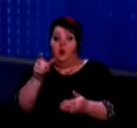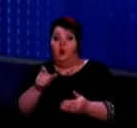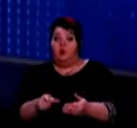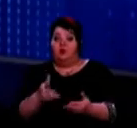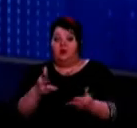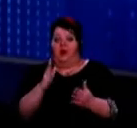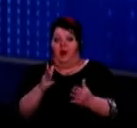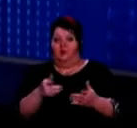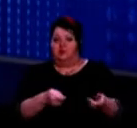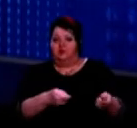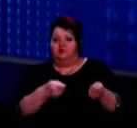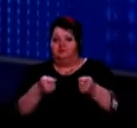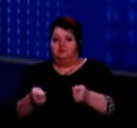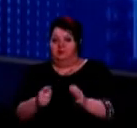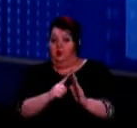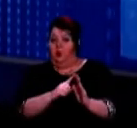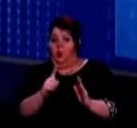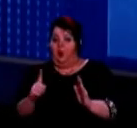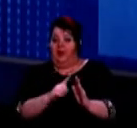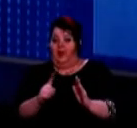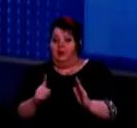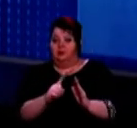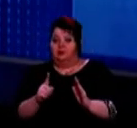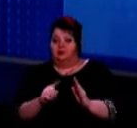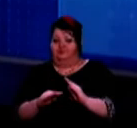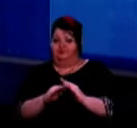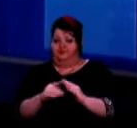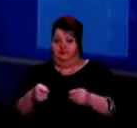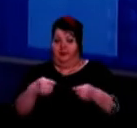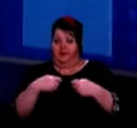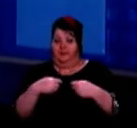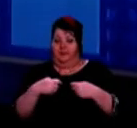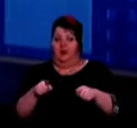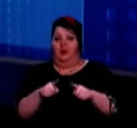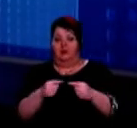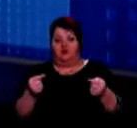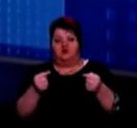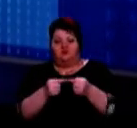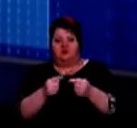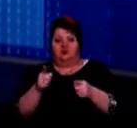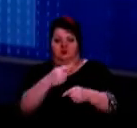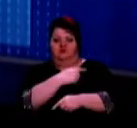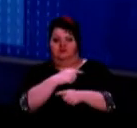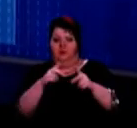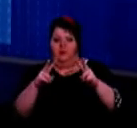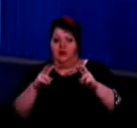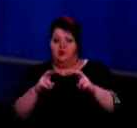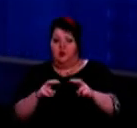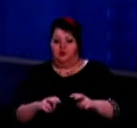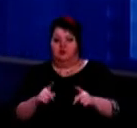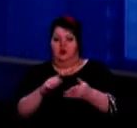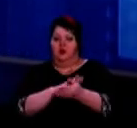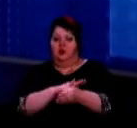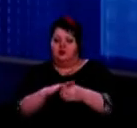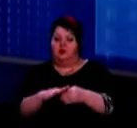буде кур'єром в такому виді покупок, також вчасно проходить медогляди і дотримується тих